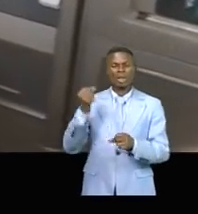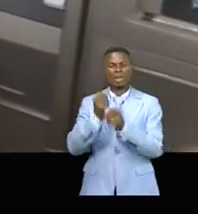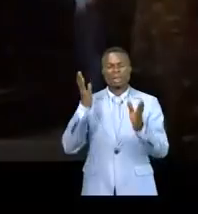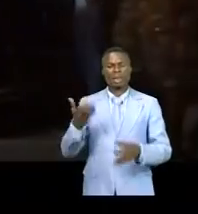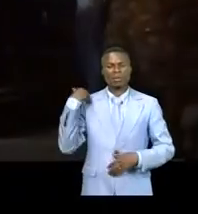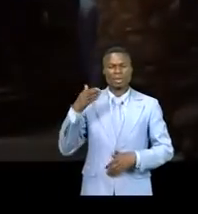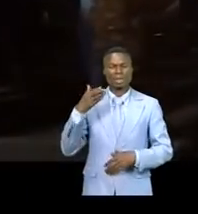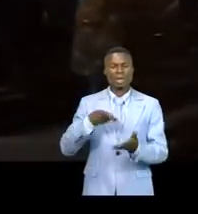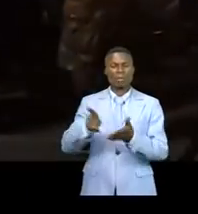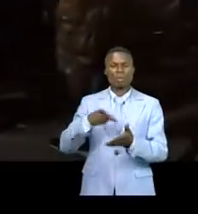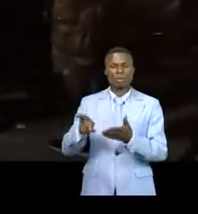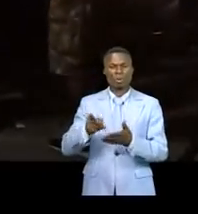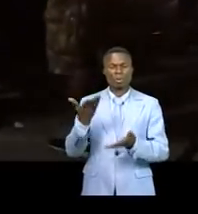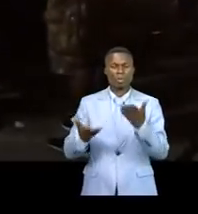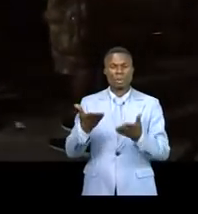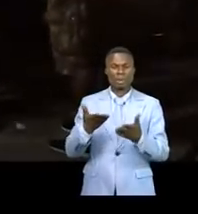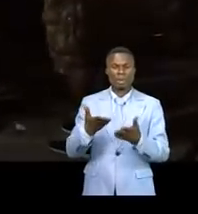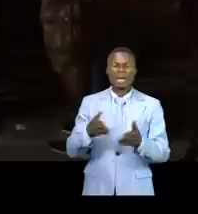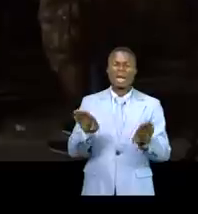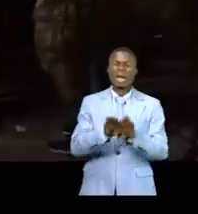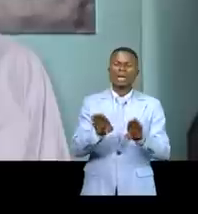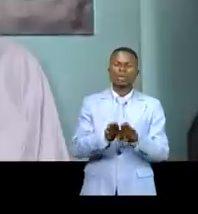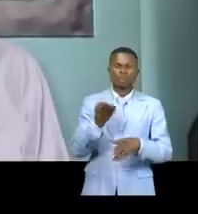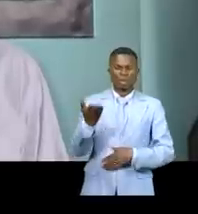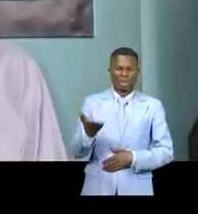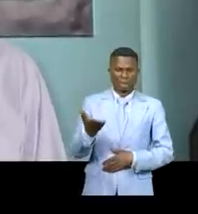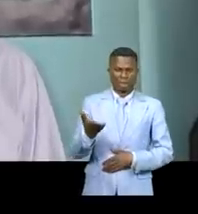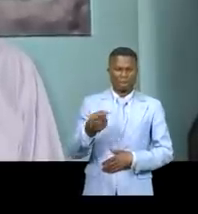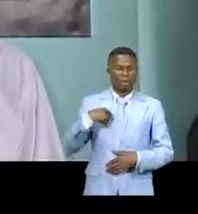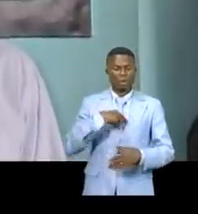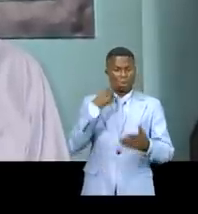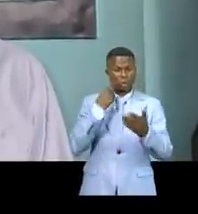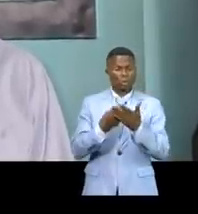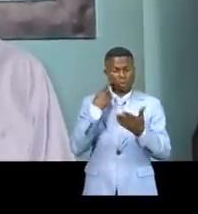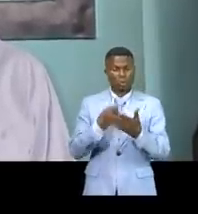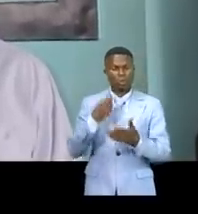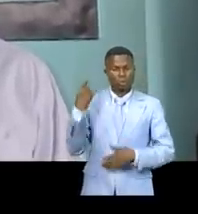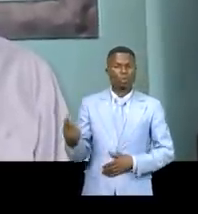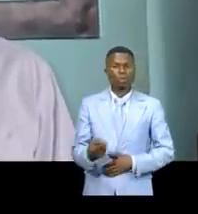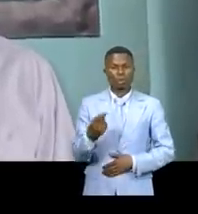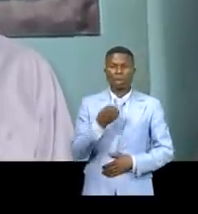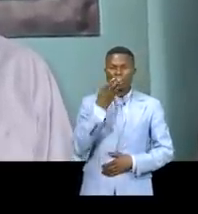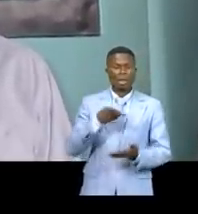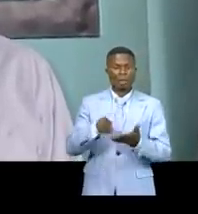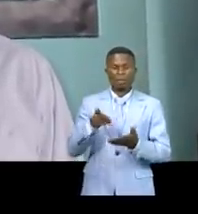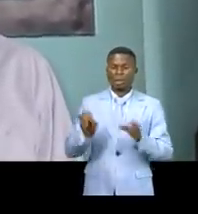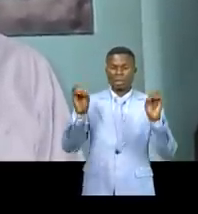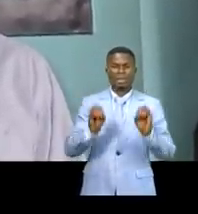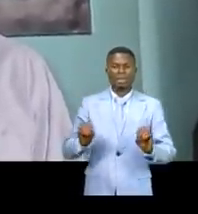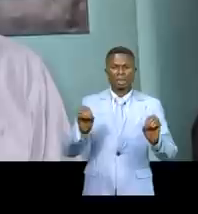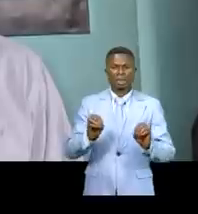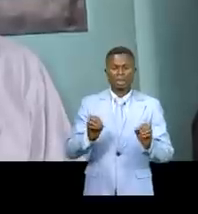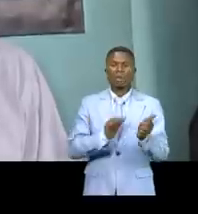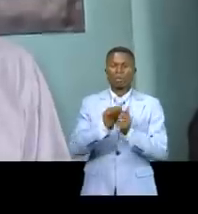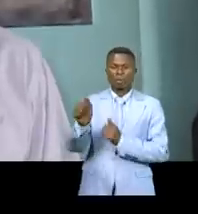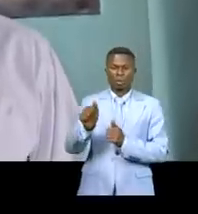se font payer, des fois au-delà des heures de service. Nous constatons très souvent, quand il n'y a pas paye, vous